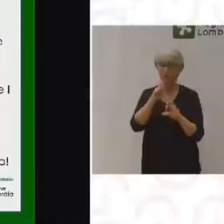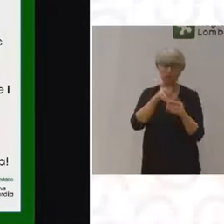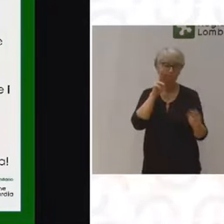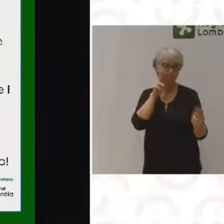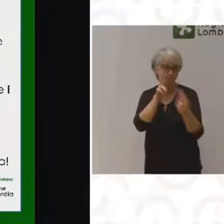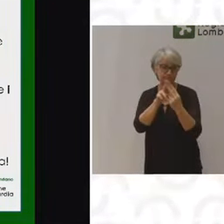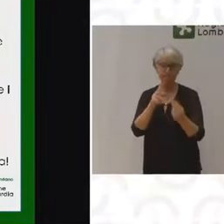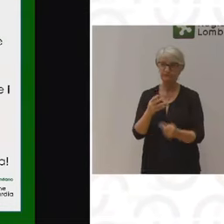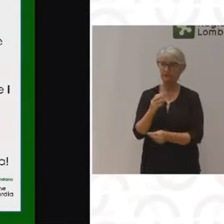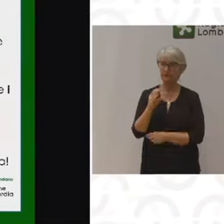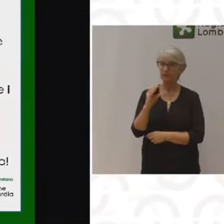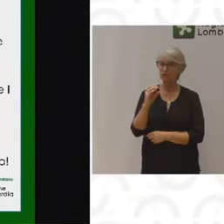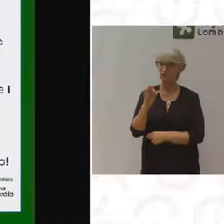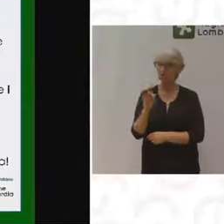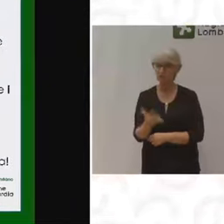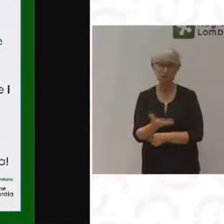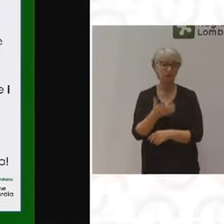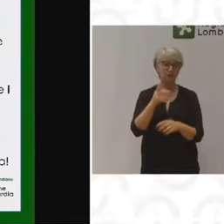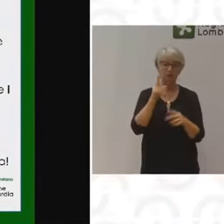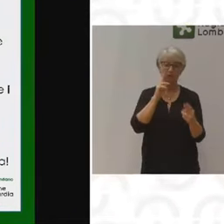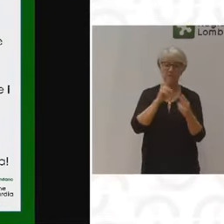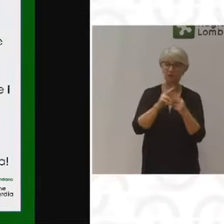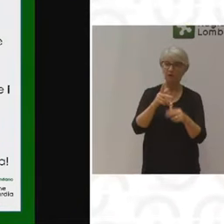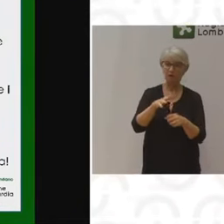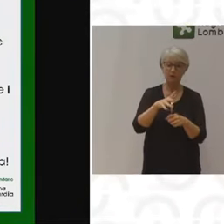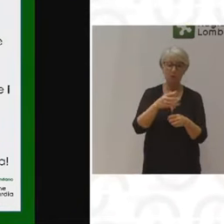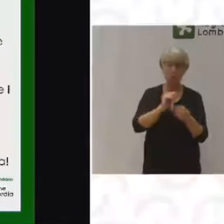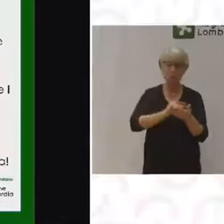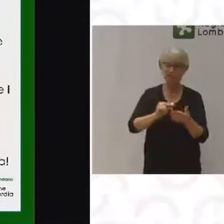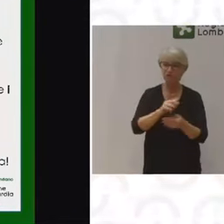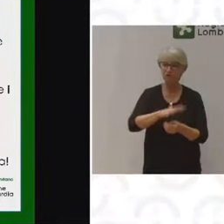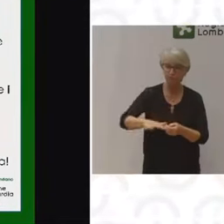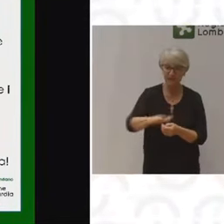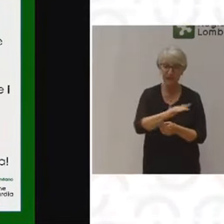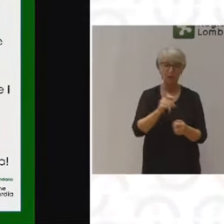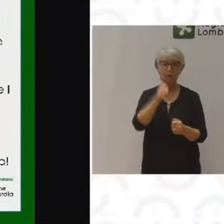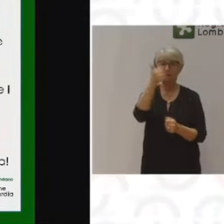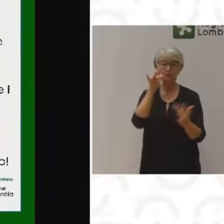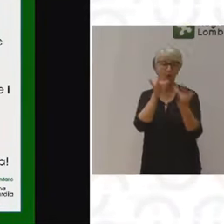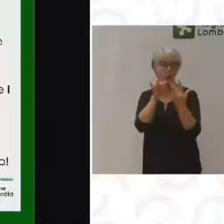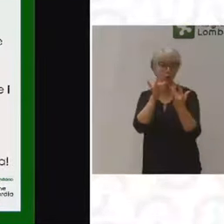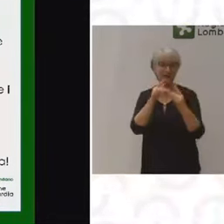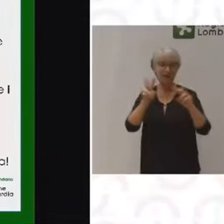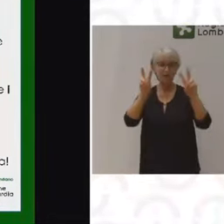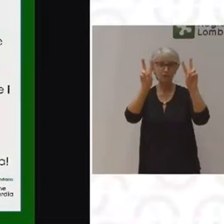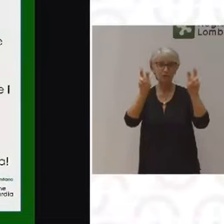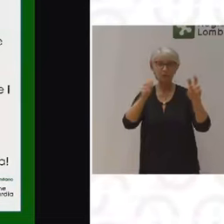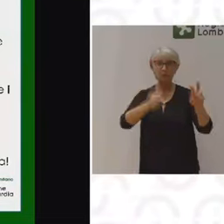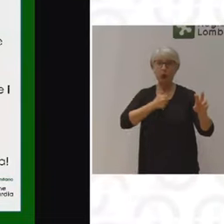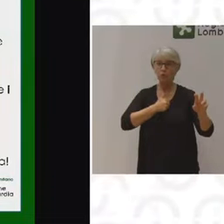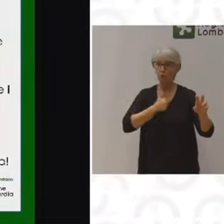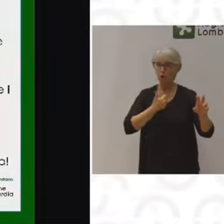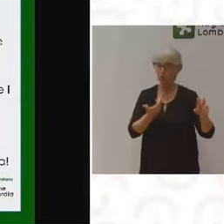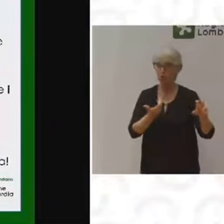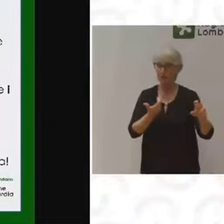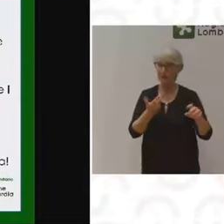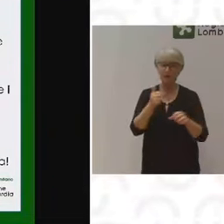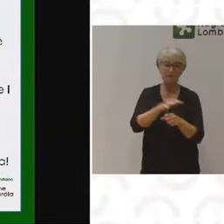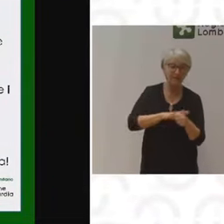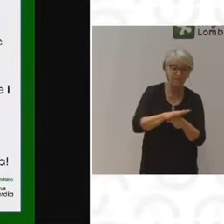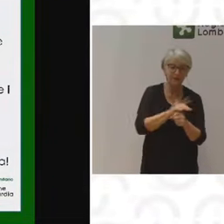del CDD, piuttosto che nell'incontro tra uffici di piano, nel primo contatto quando affronto il tema dell'autonomia abitativa con una